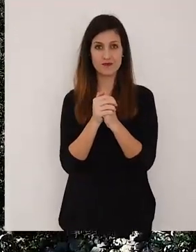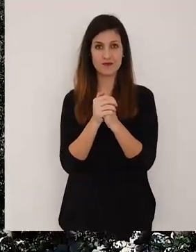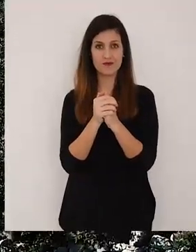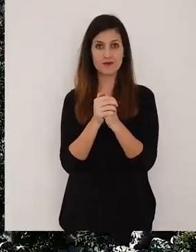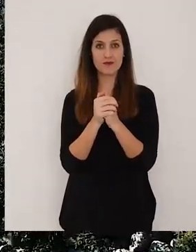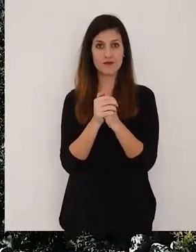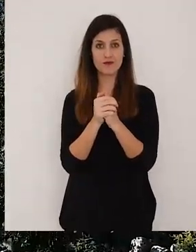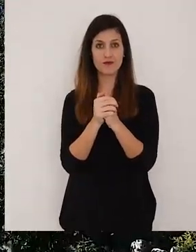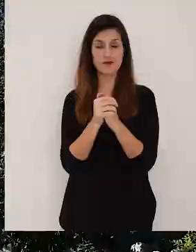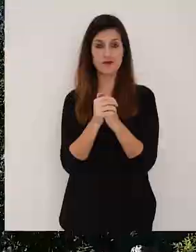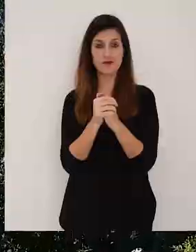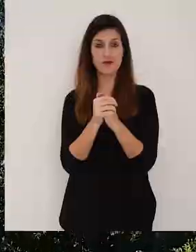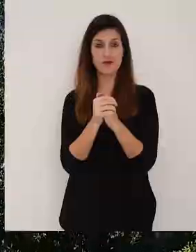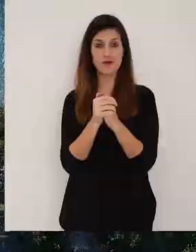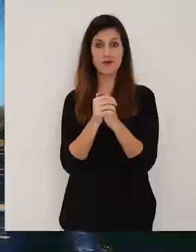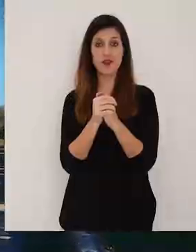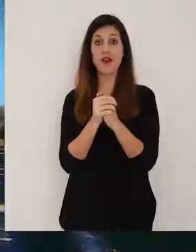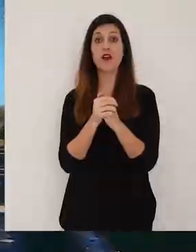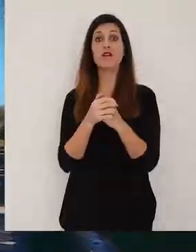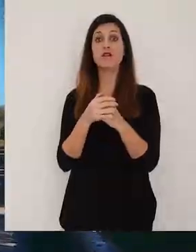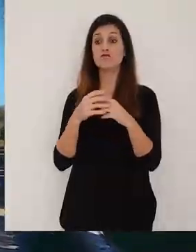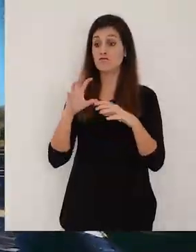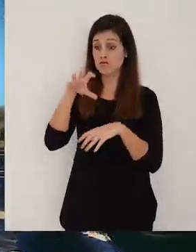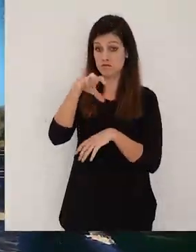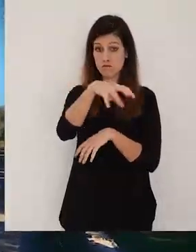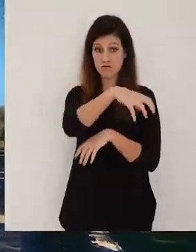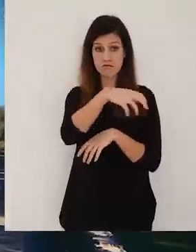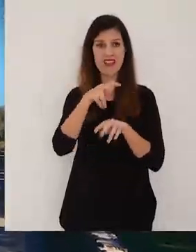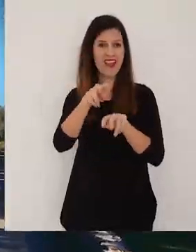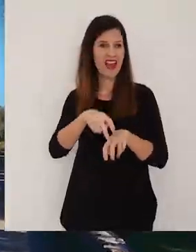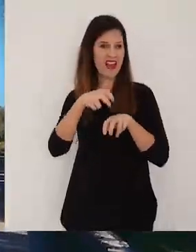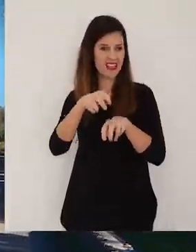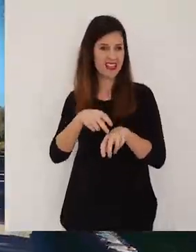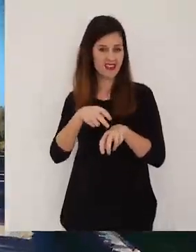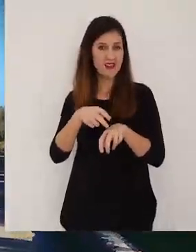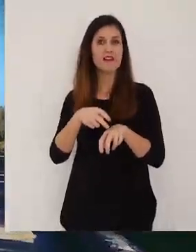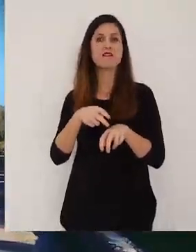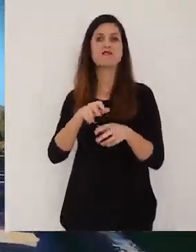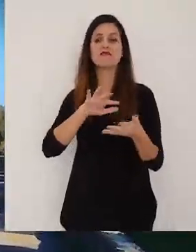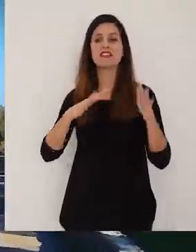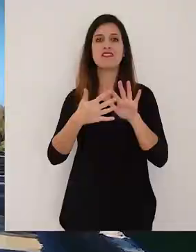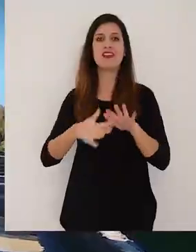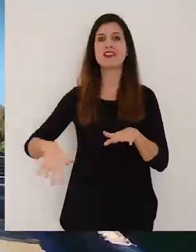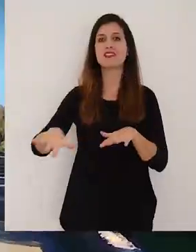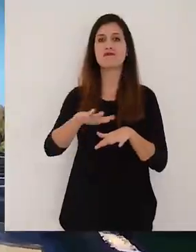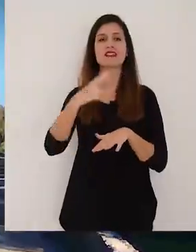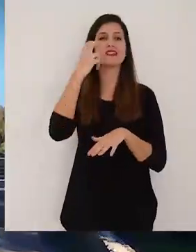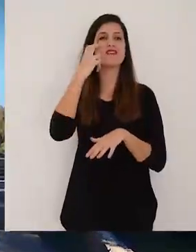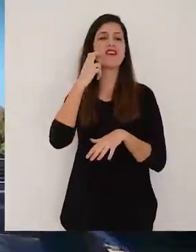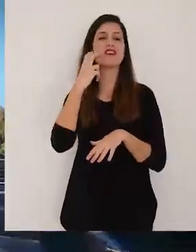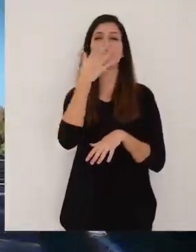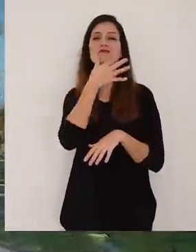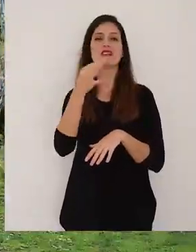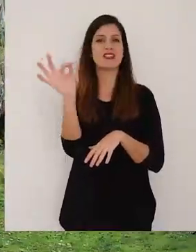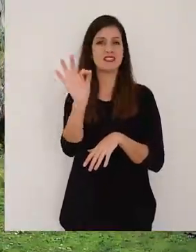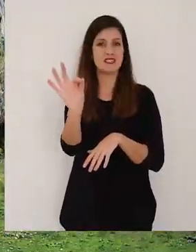Con sinergia le tradizionali architetture rurali scandiscono i vasti fondi agricoli e mirabilmente gli spazi verdi sono